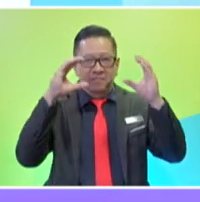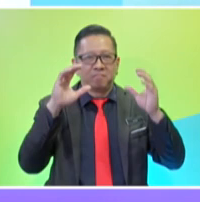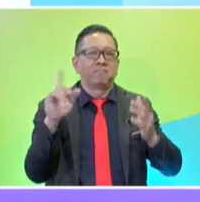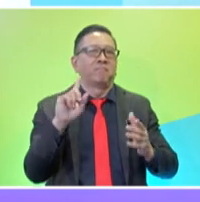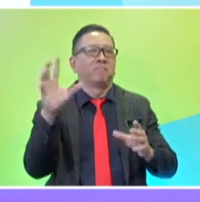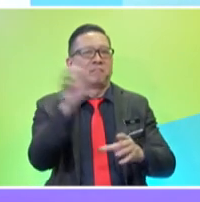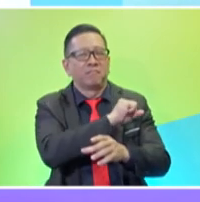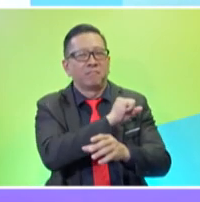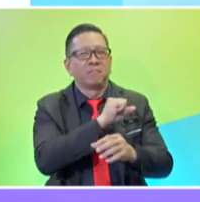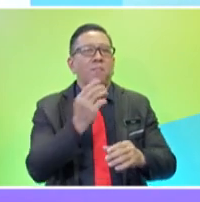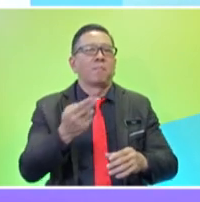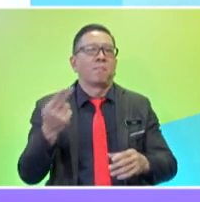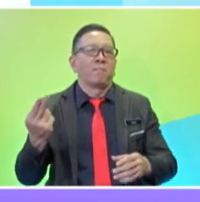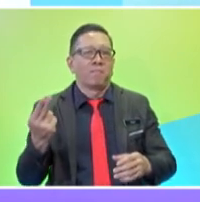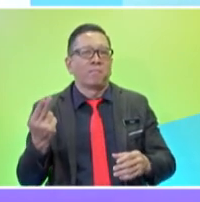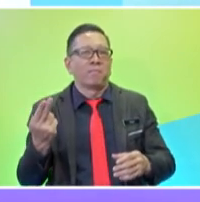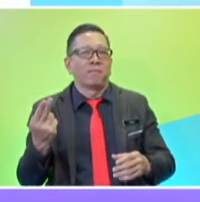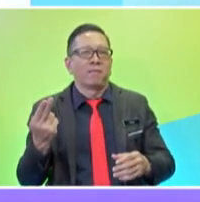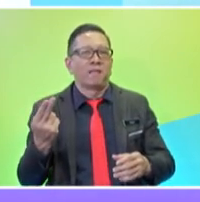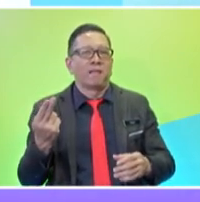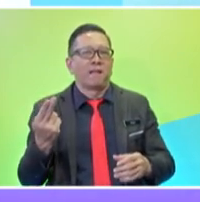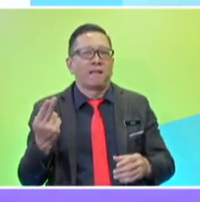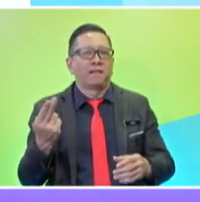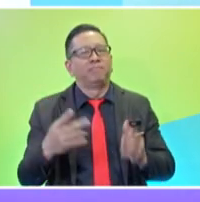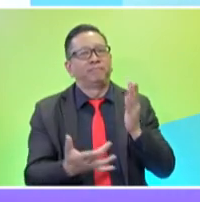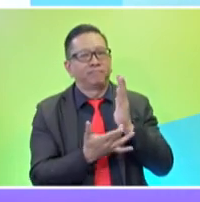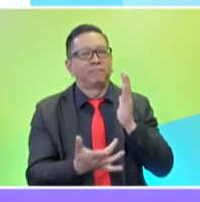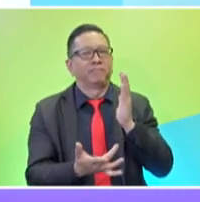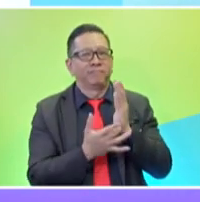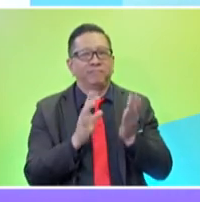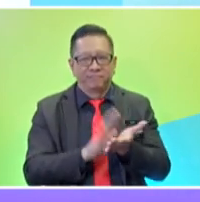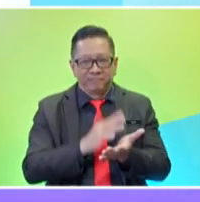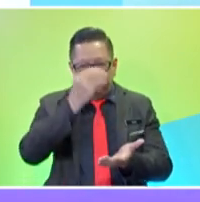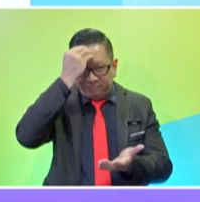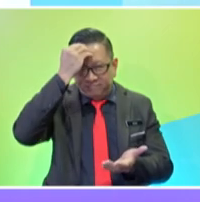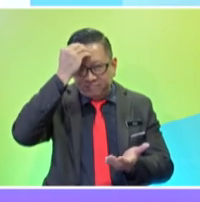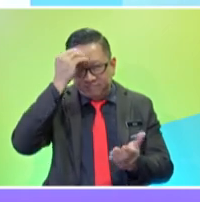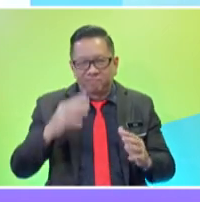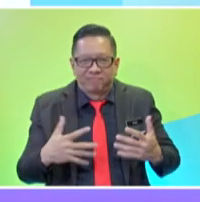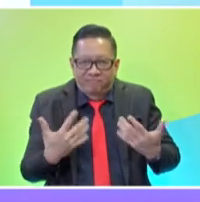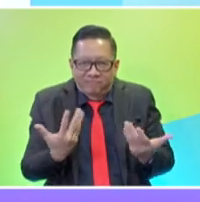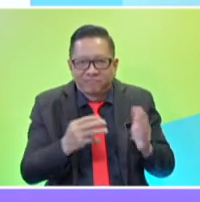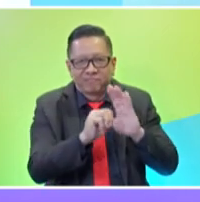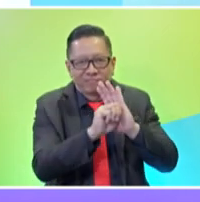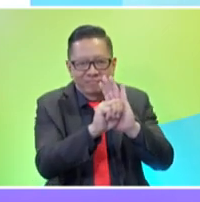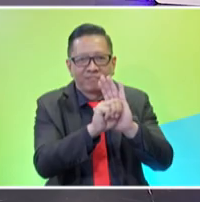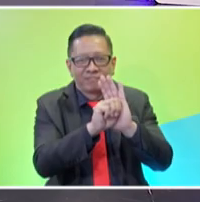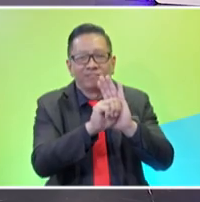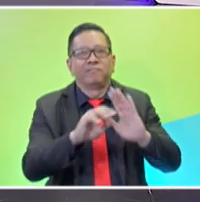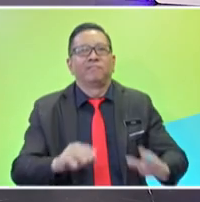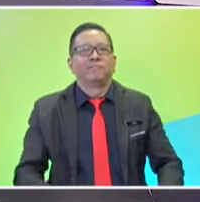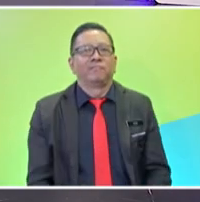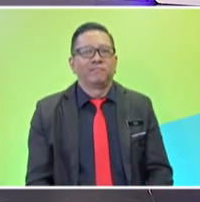dapatkan bahan-bahan dan juga teknik-tekni belajar macam mana membuat mockup dan juga model